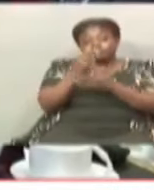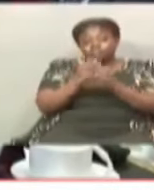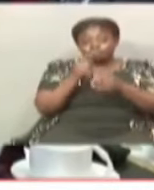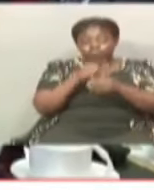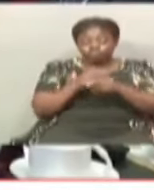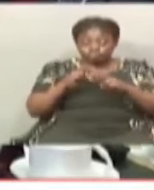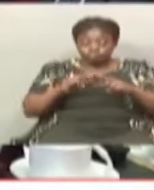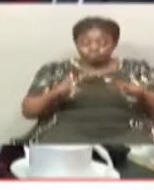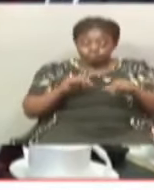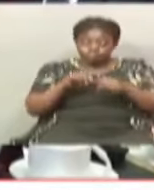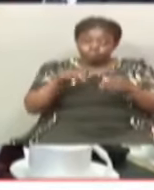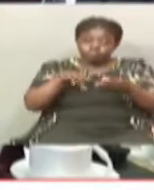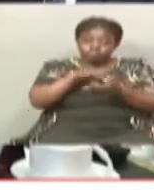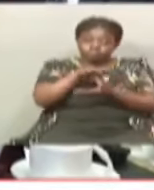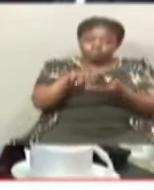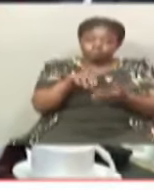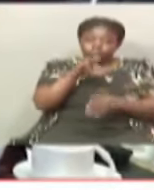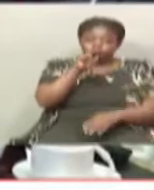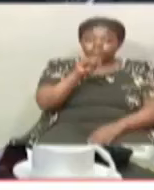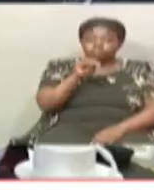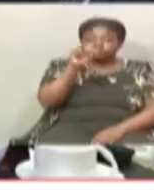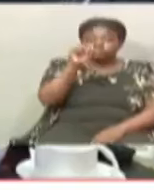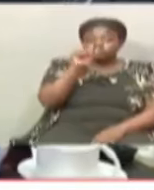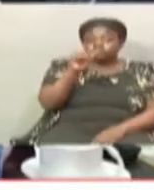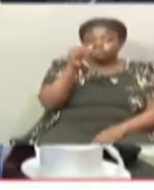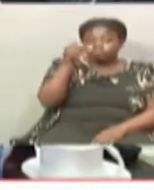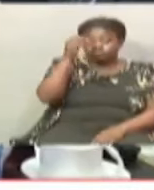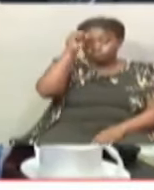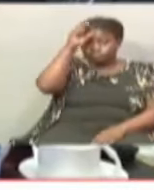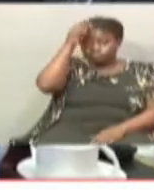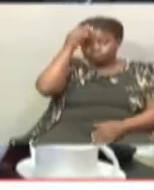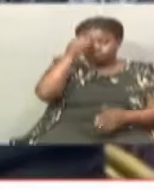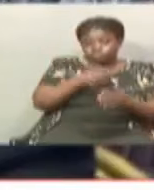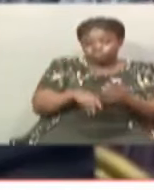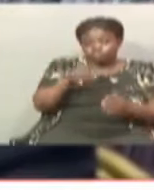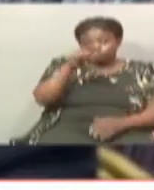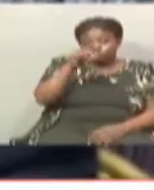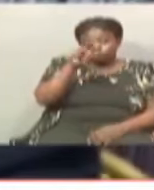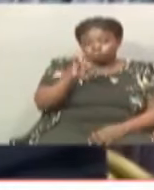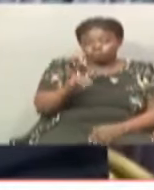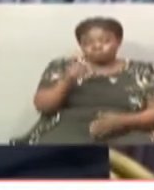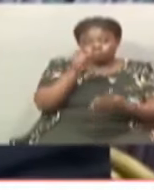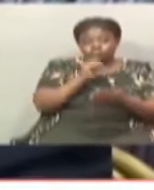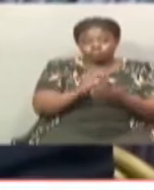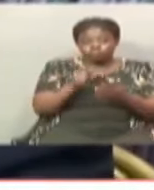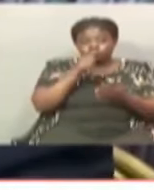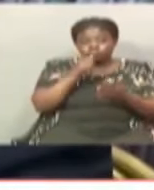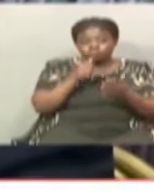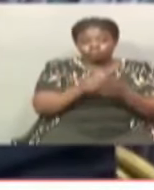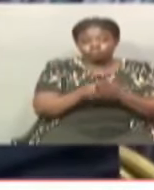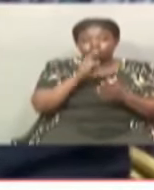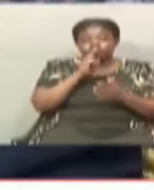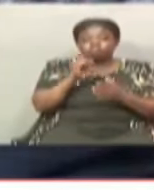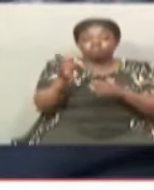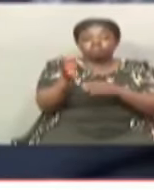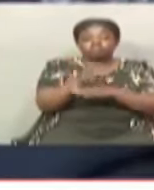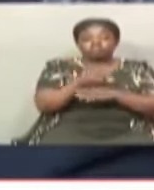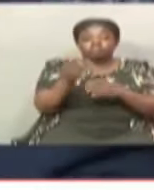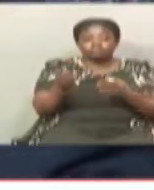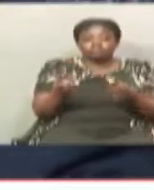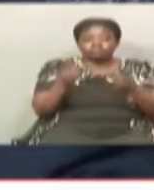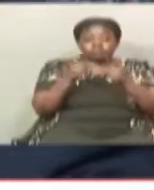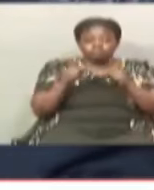kunoonyereza ku vvulugu alimu NSSF neyeewuunya nti Ssaabaminisita Robin Nabbanja yawandiika ebbaluwa ng'alagira minisita w'ekikula ky'abantu